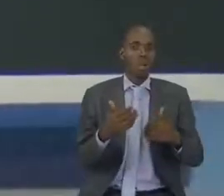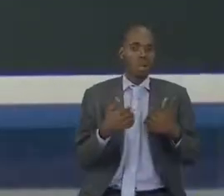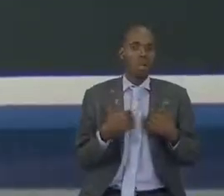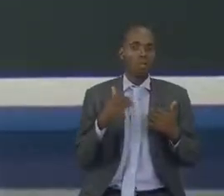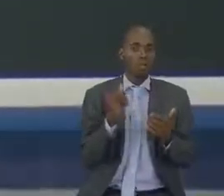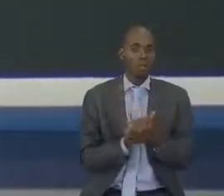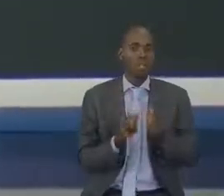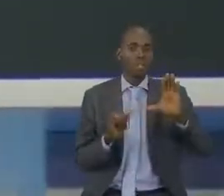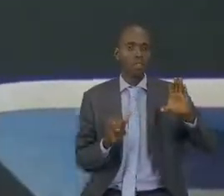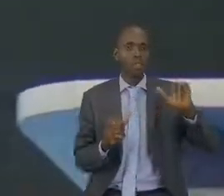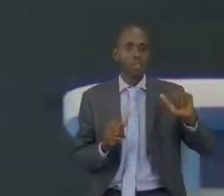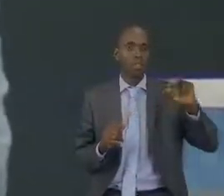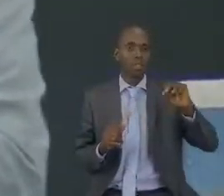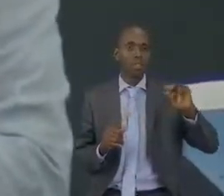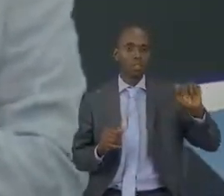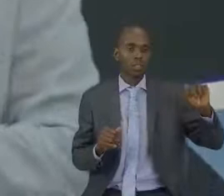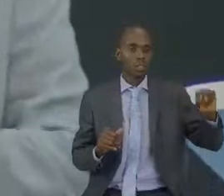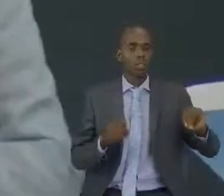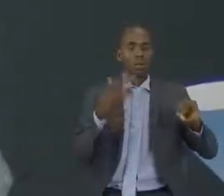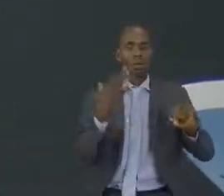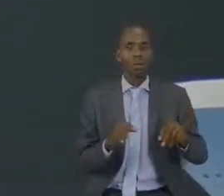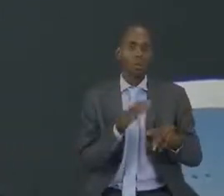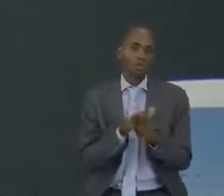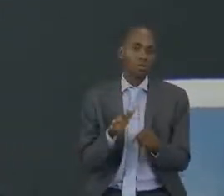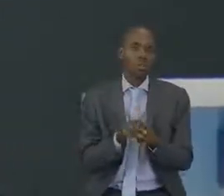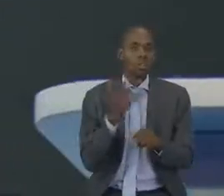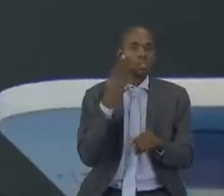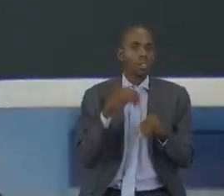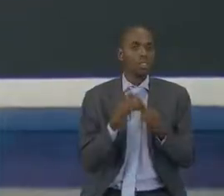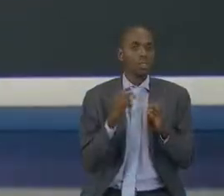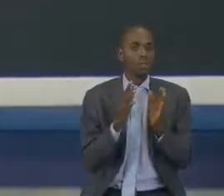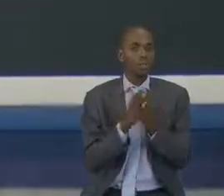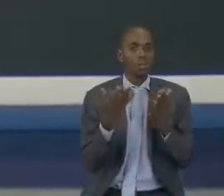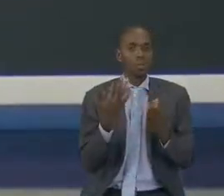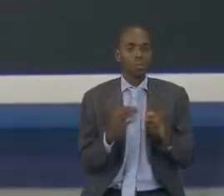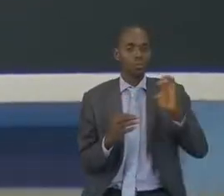la suffisance de Canaan. Exode 3.